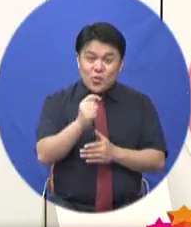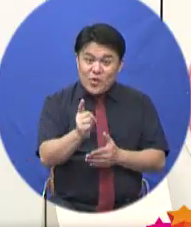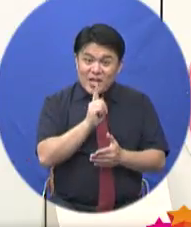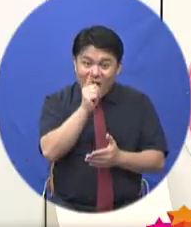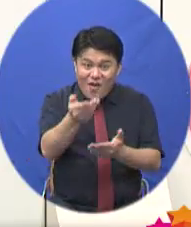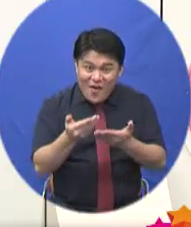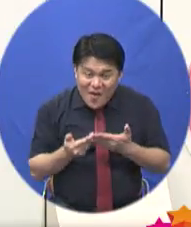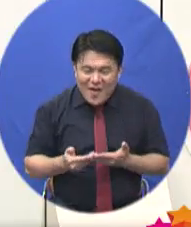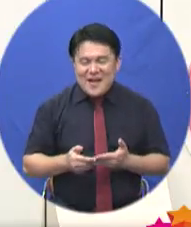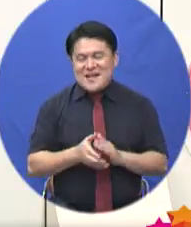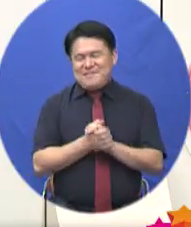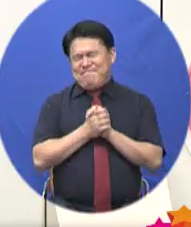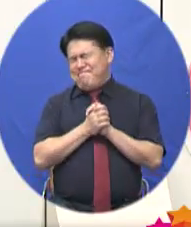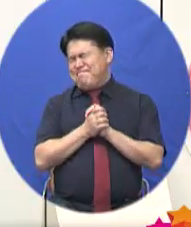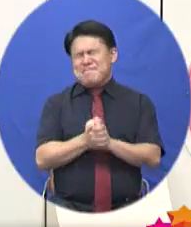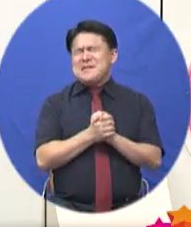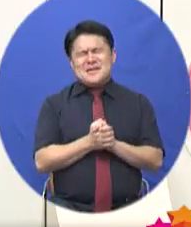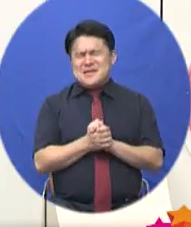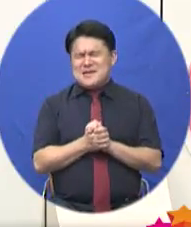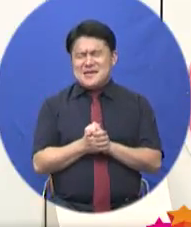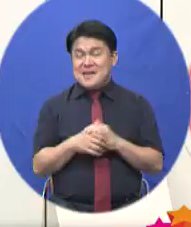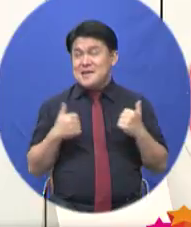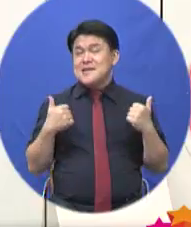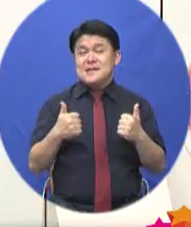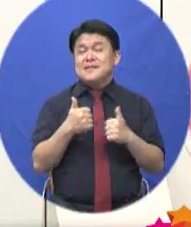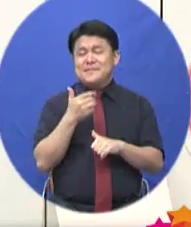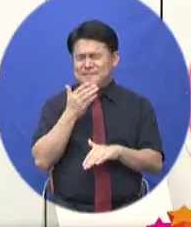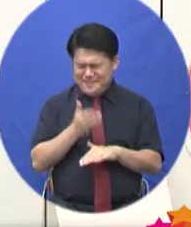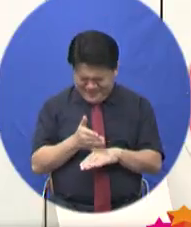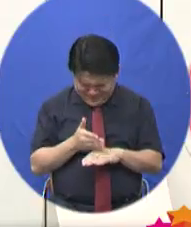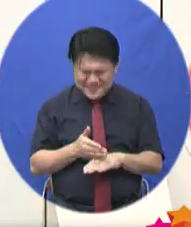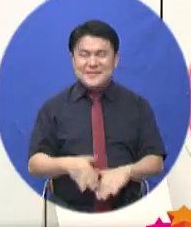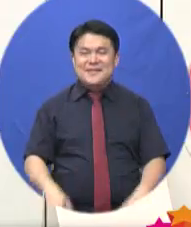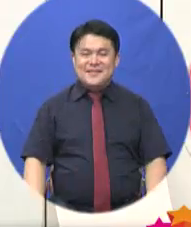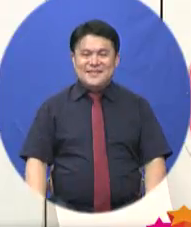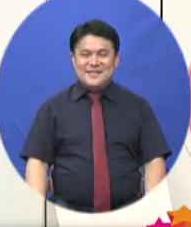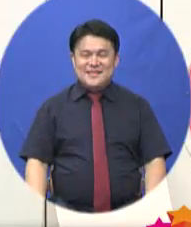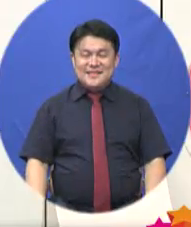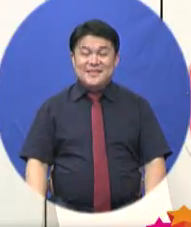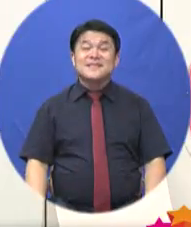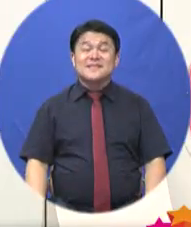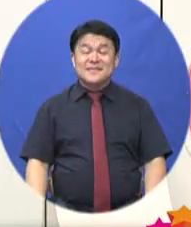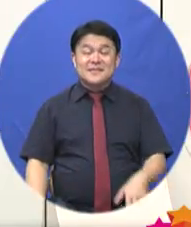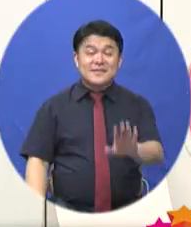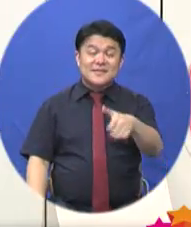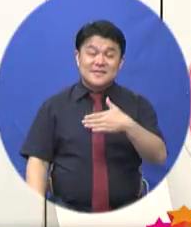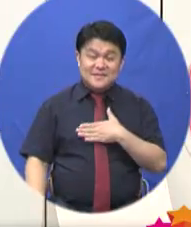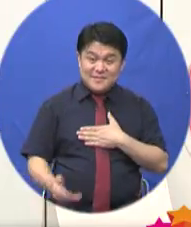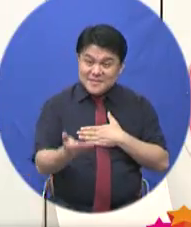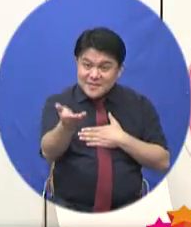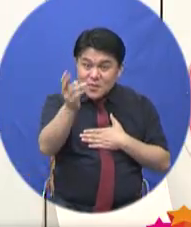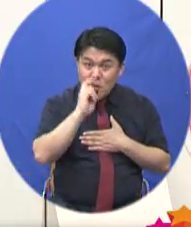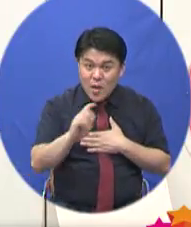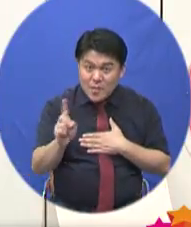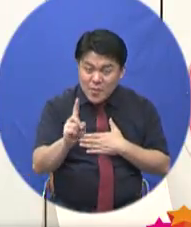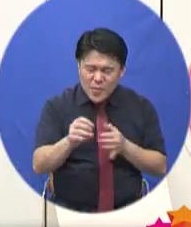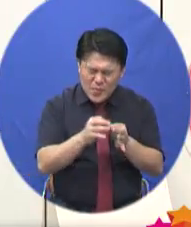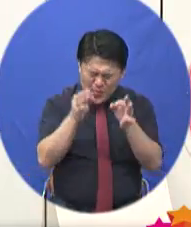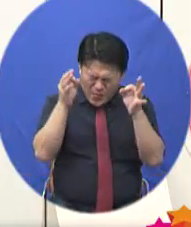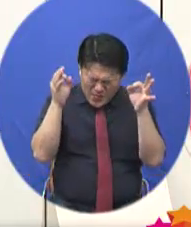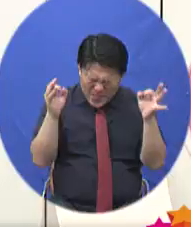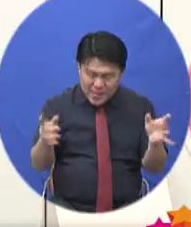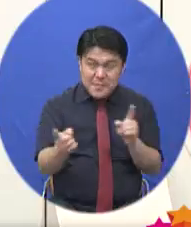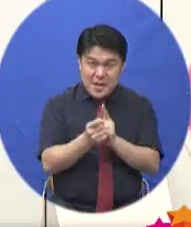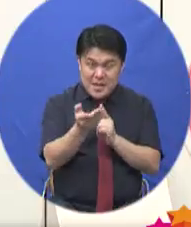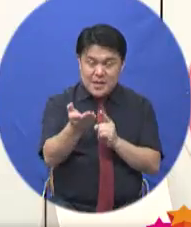또 신청을 해주셔서 예. 얼마나 고마운지 모르겠습니다. 예, 제가 송선생님 그 저 오랜만이고요.